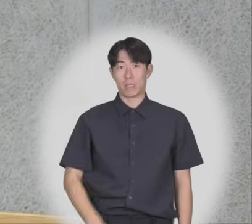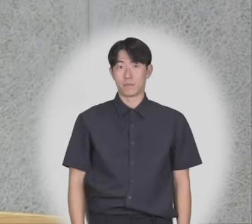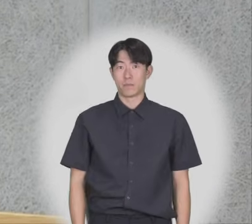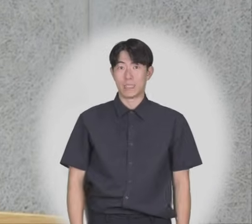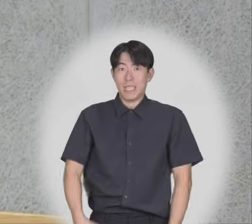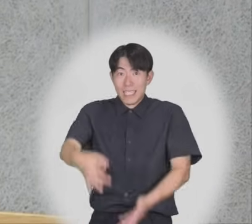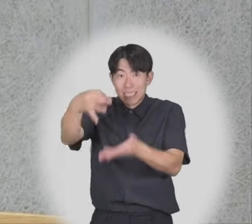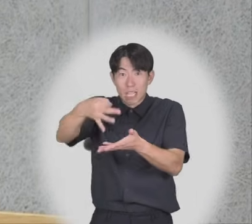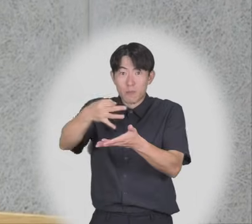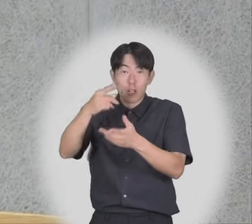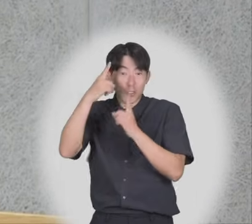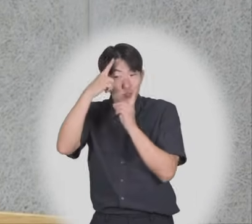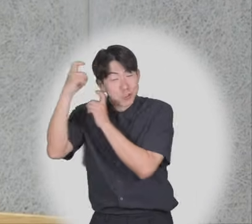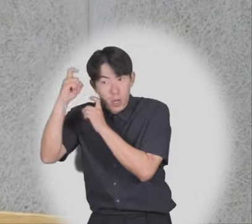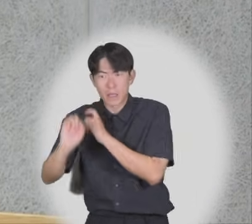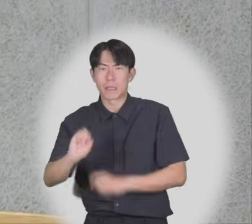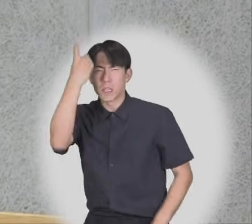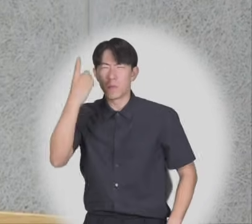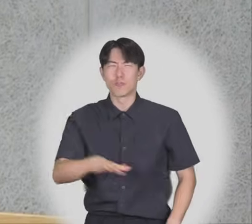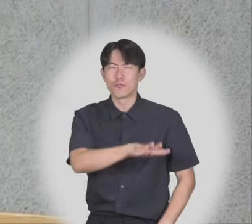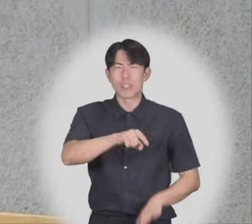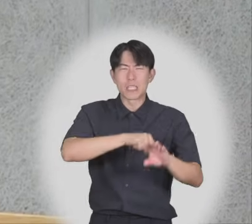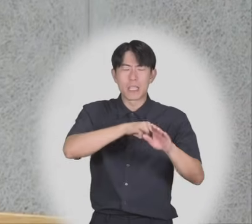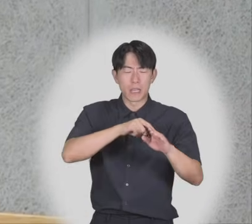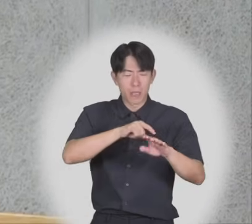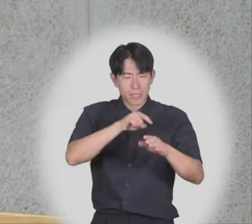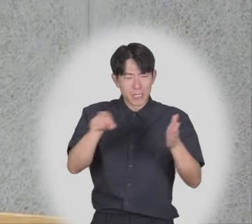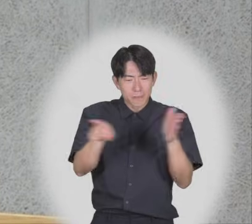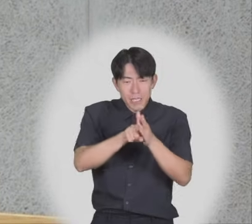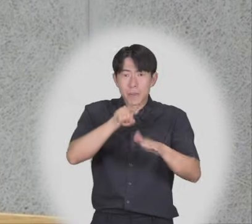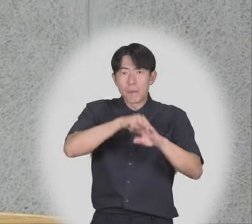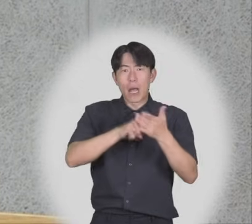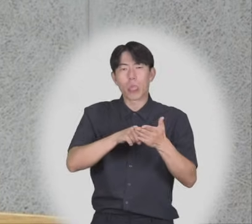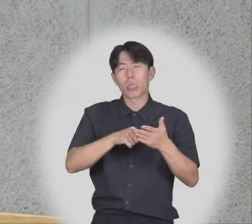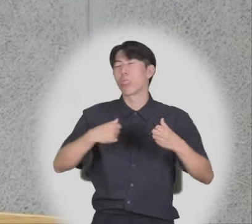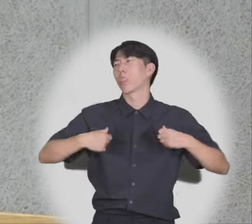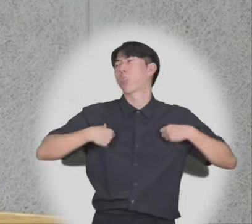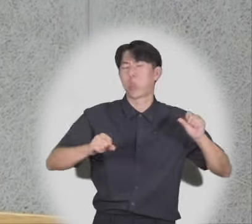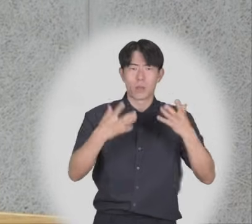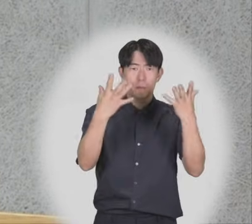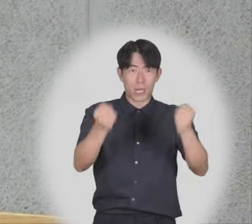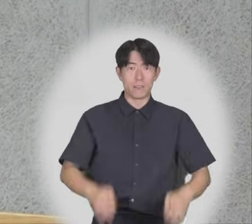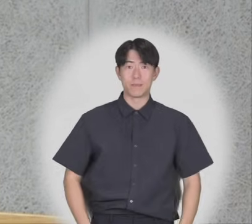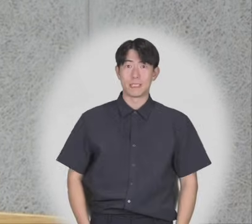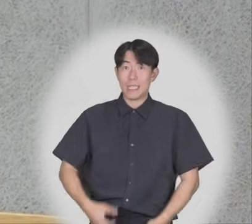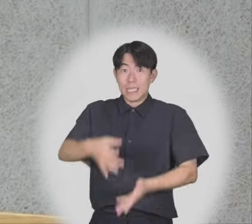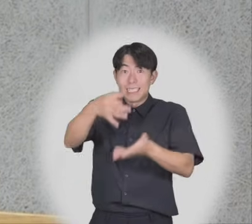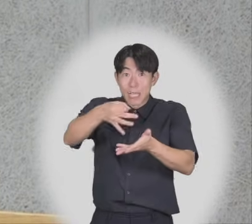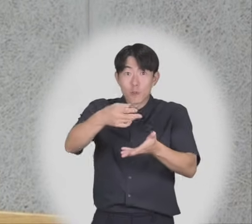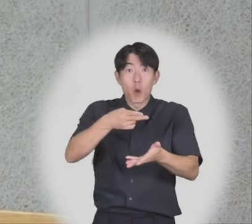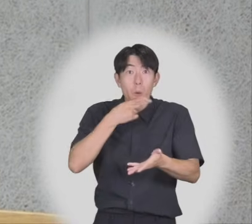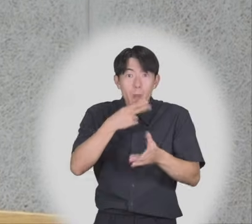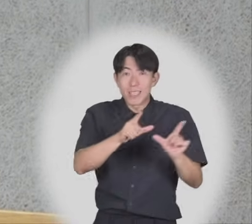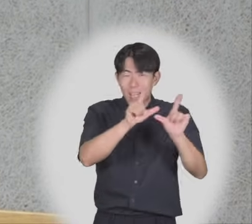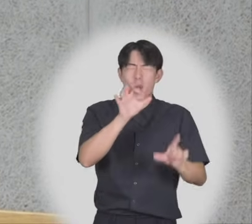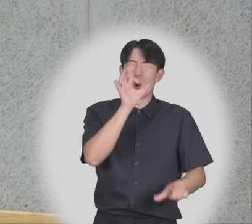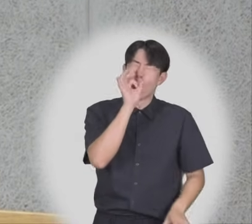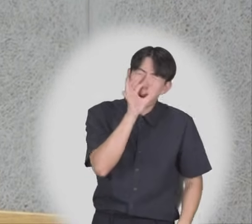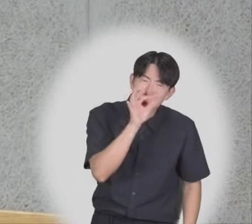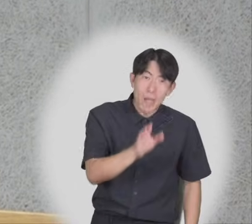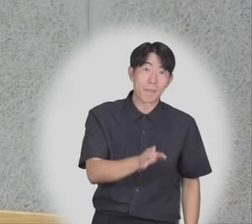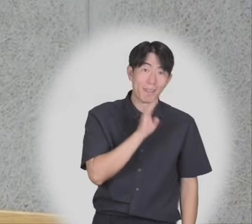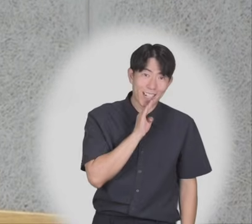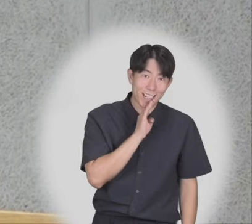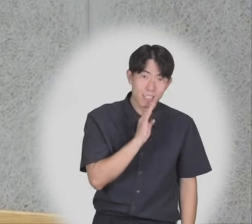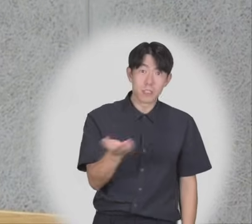신앙을 넘어지게 합니다. 우리가 재물과 상관없이 별개로는 살 수가 없습니다. 그러나 어떠한